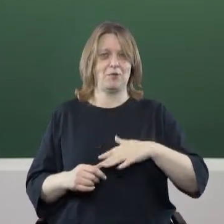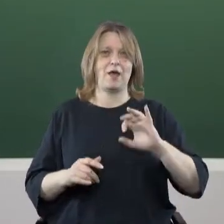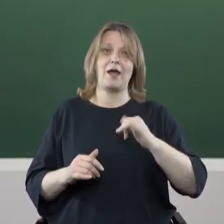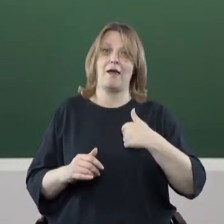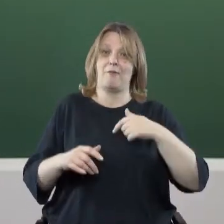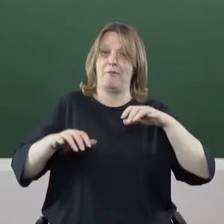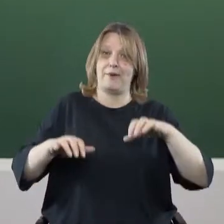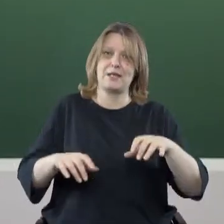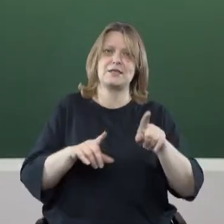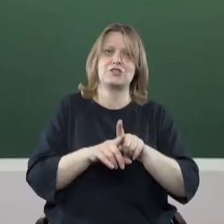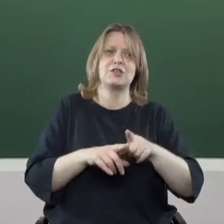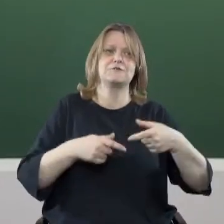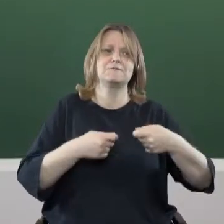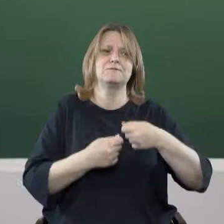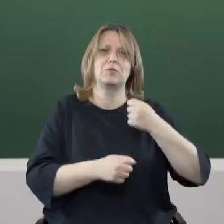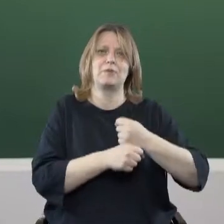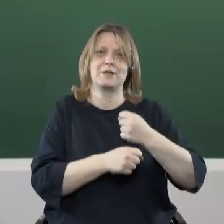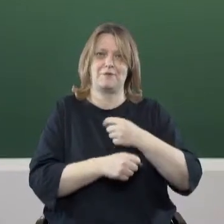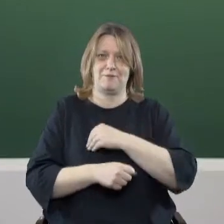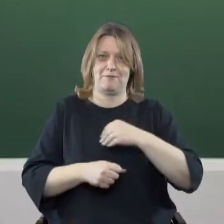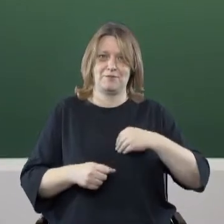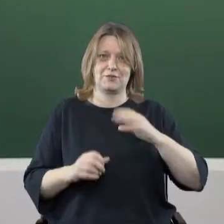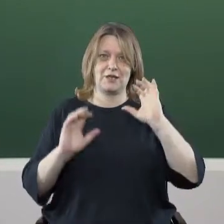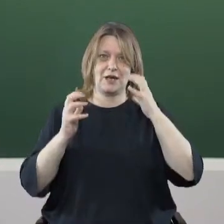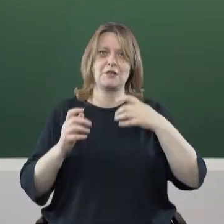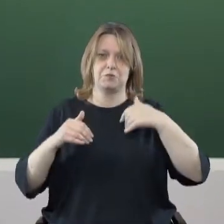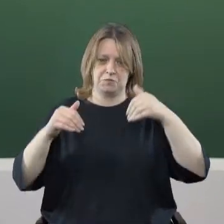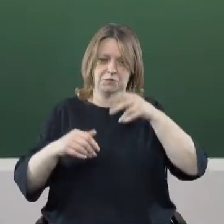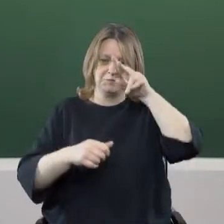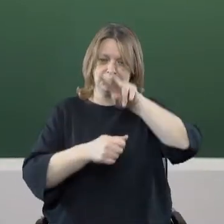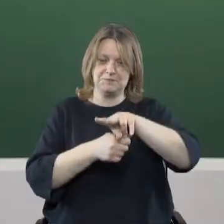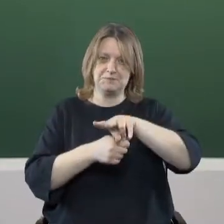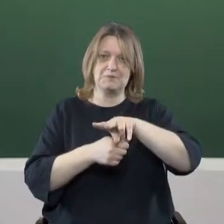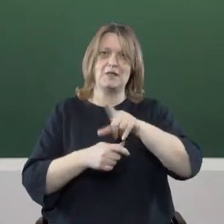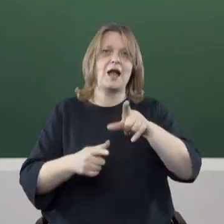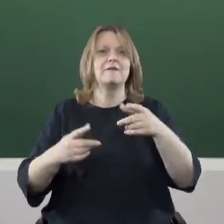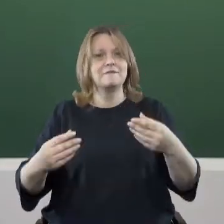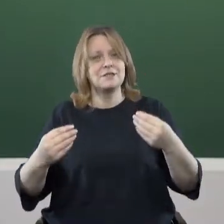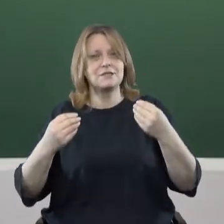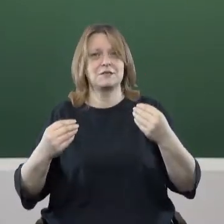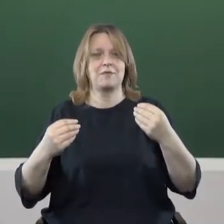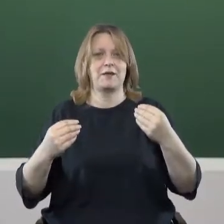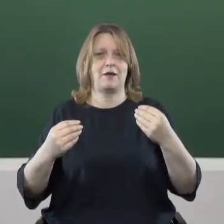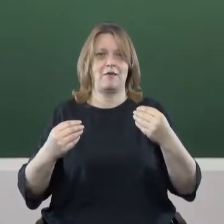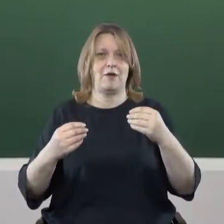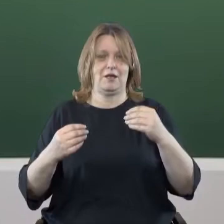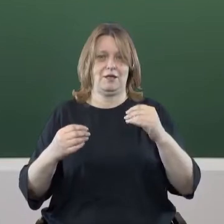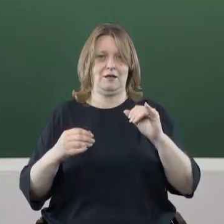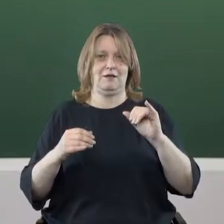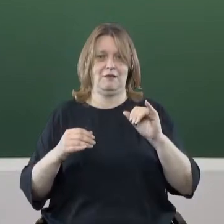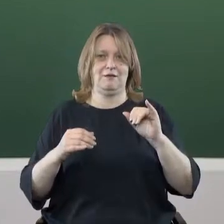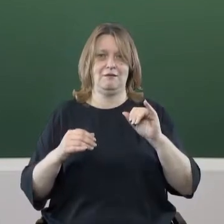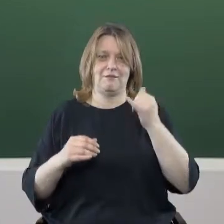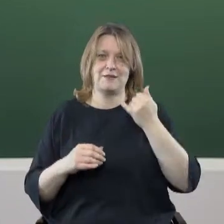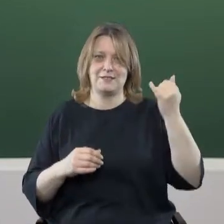wszystkim pracownikom i współpracownikom Polskiego Radia, że możemy być patronem medialnym tak fantastycznej inicjatywy. Bo rzeczywiście